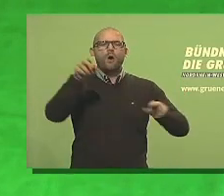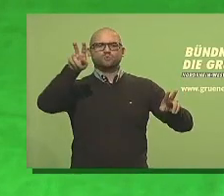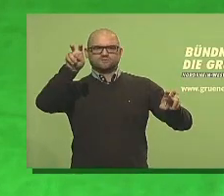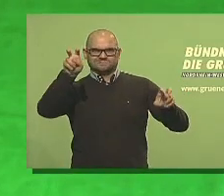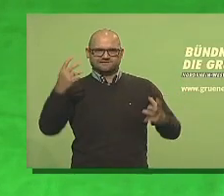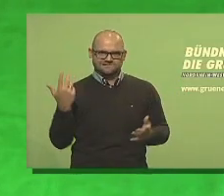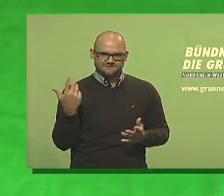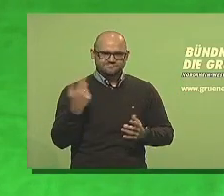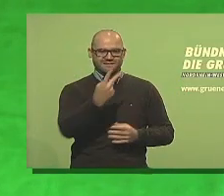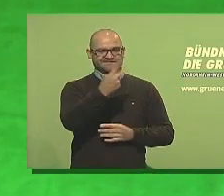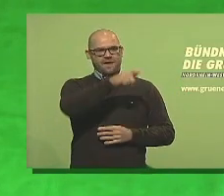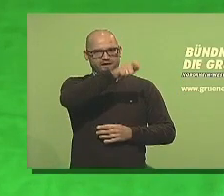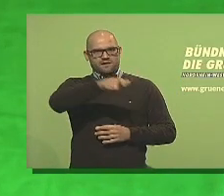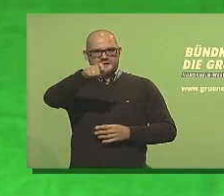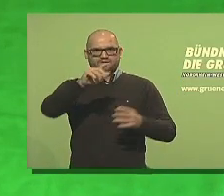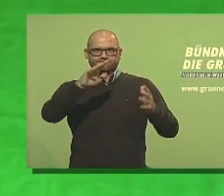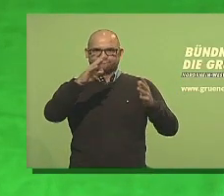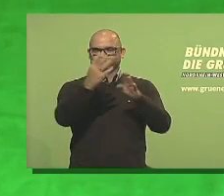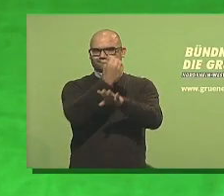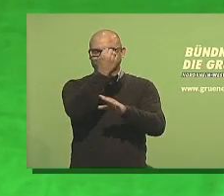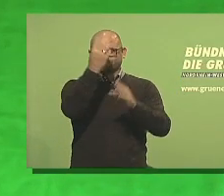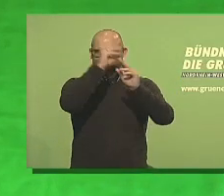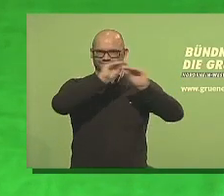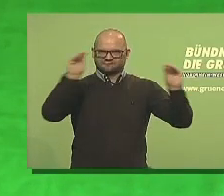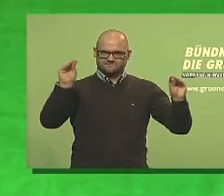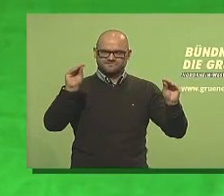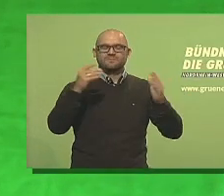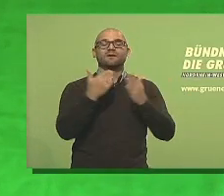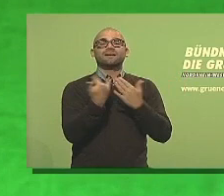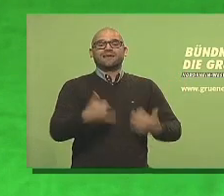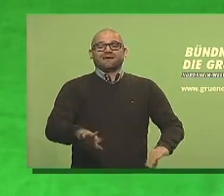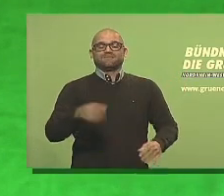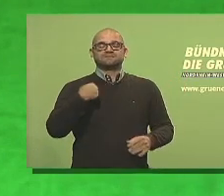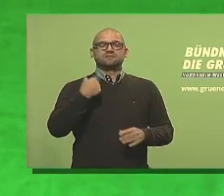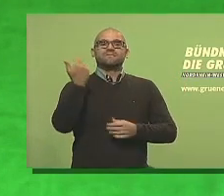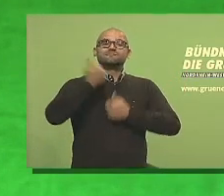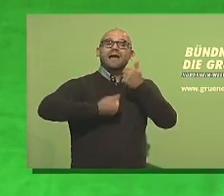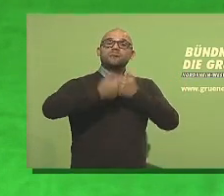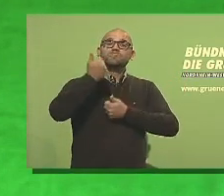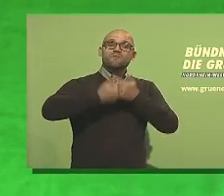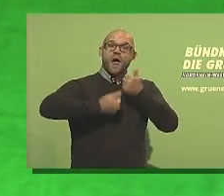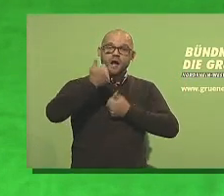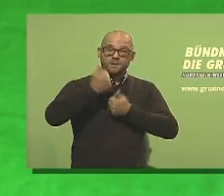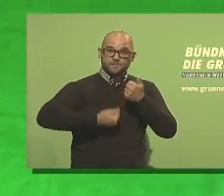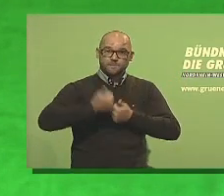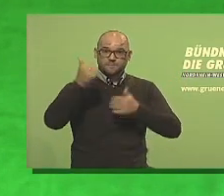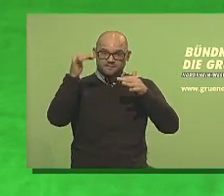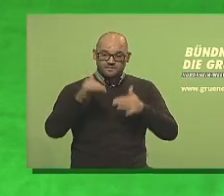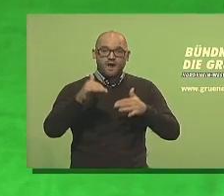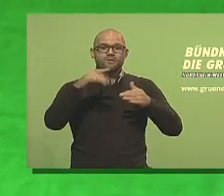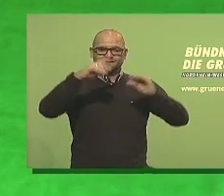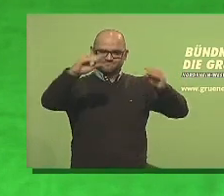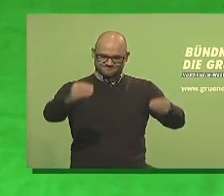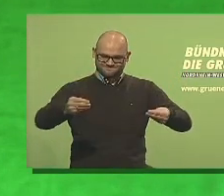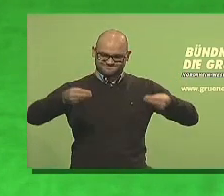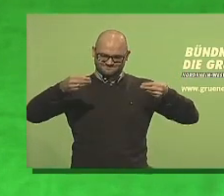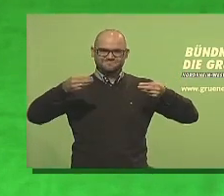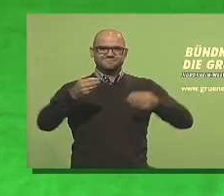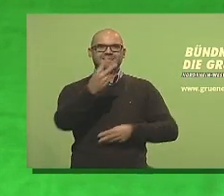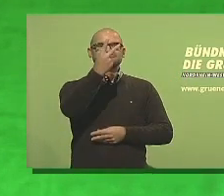Ideenwettbewerb ausgerufen und am Ende haben wir zwei Sprüche zu einem sozusagen gemacht und